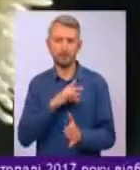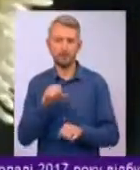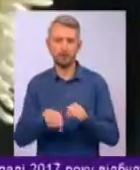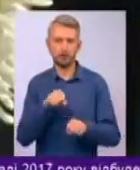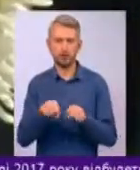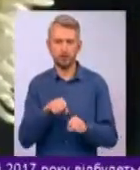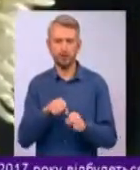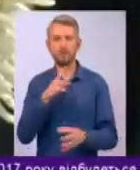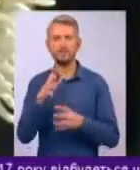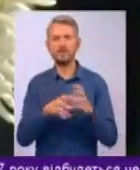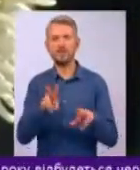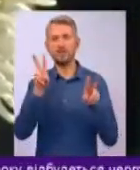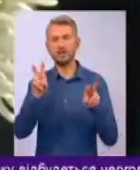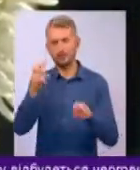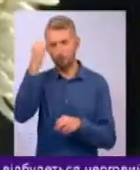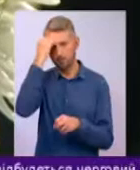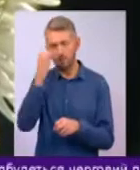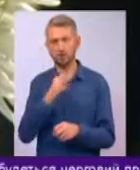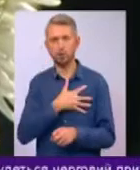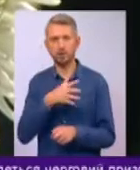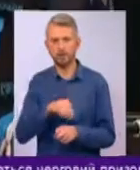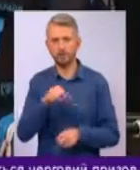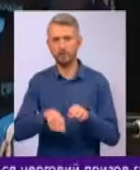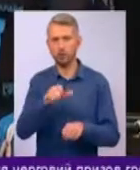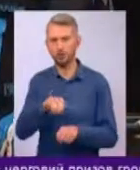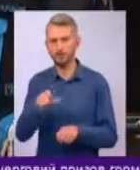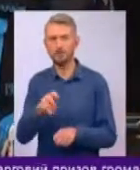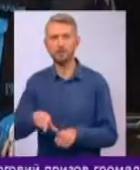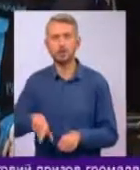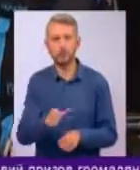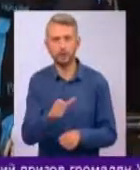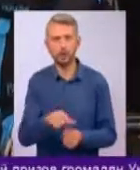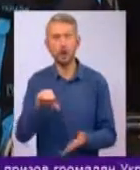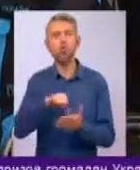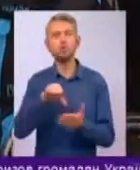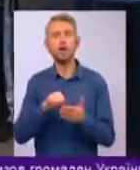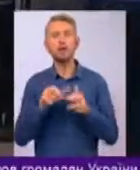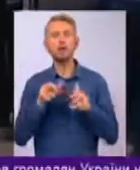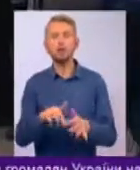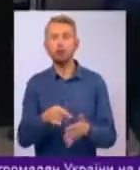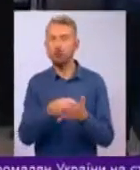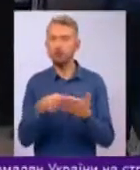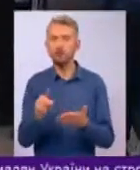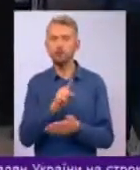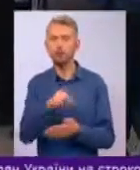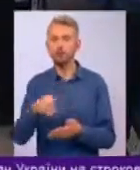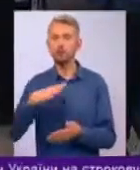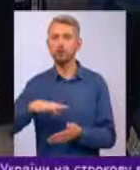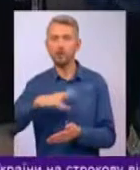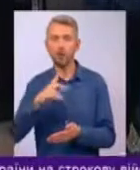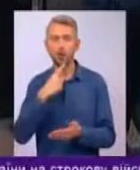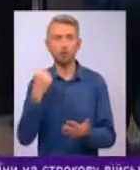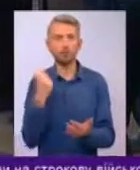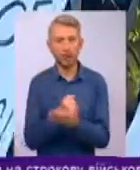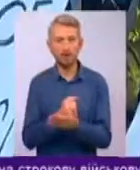– всесвітній символ пам'яті про загиблих велосипедистів на дорозі. Учасники заходу наголосили, що вони чекають на ухвалення